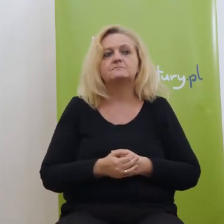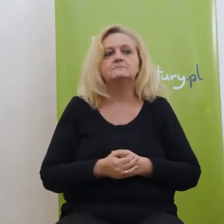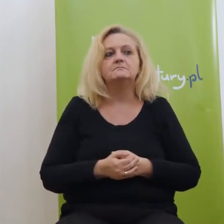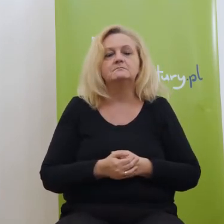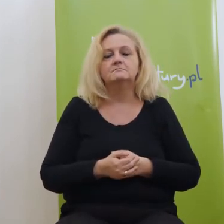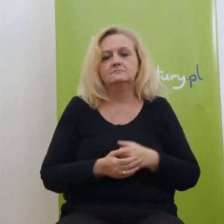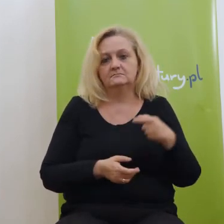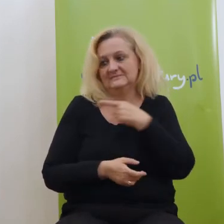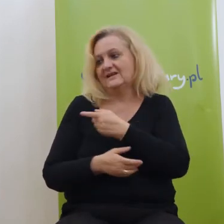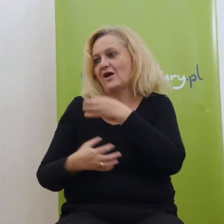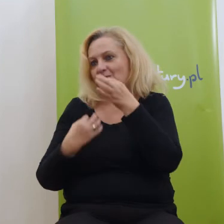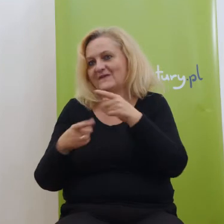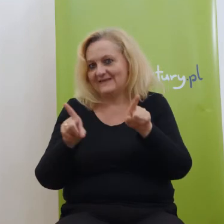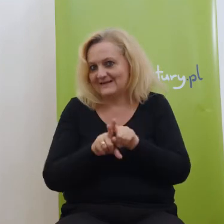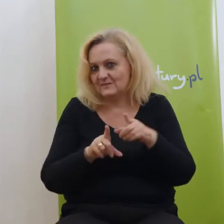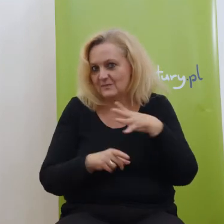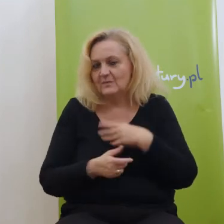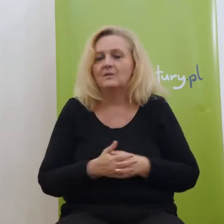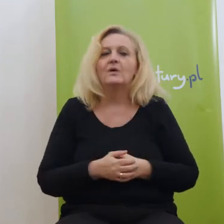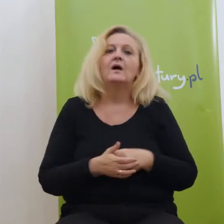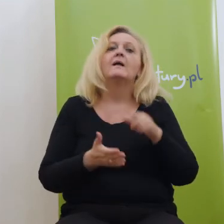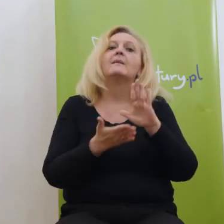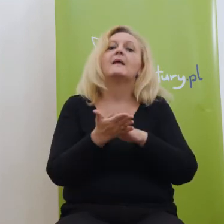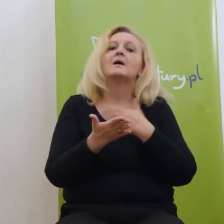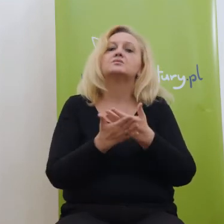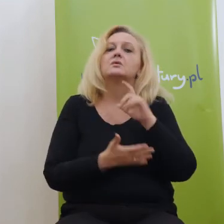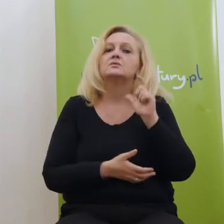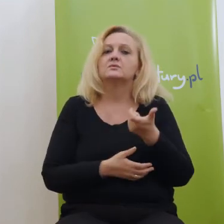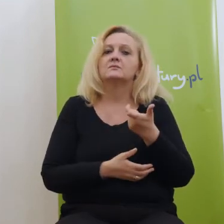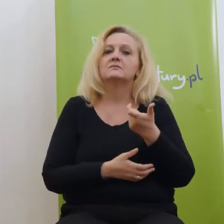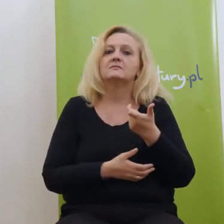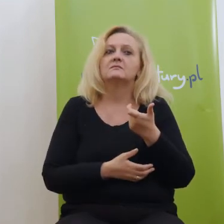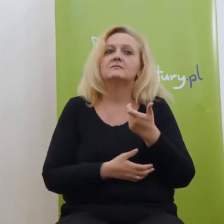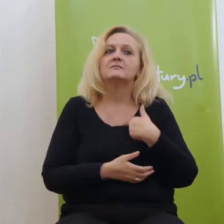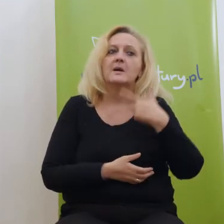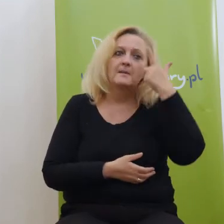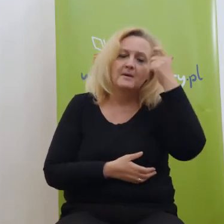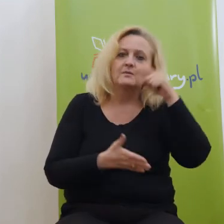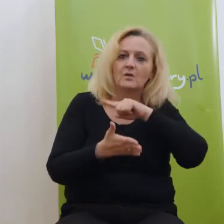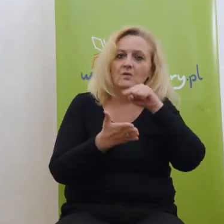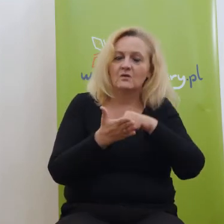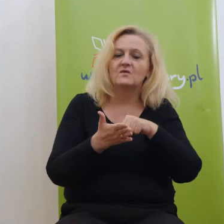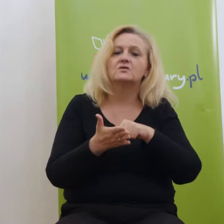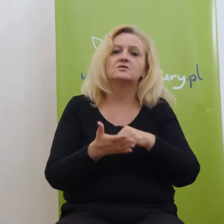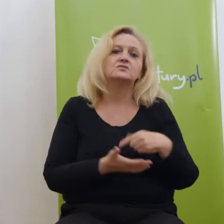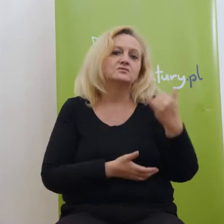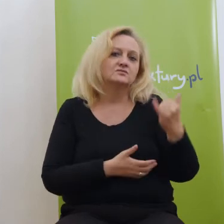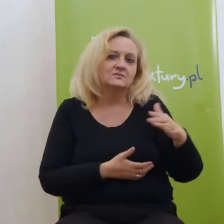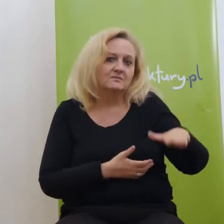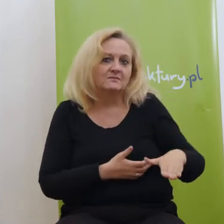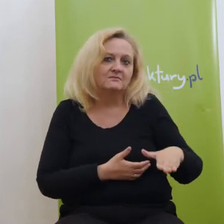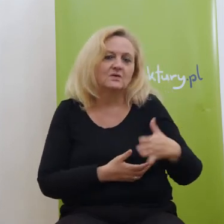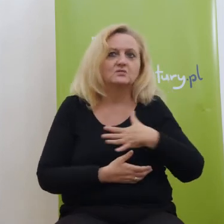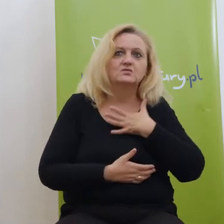i o której ty mówiłaś, że na przykład, czy do końca pamiętamy właśnie na przykład rzeczy z dzieciństwa, które